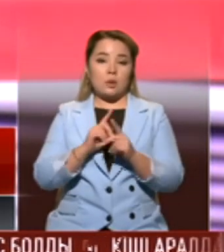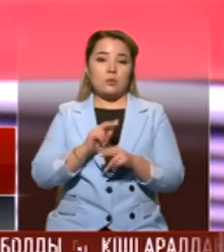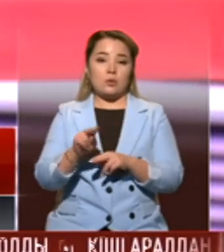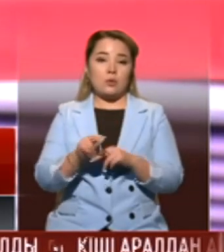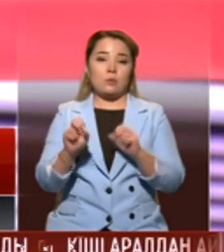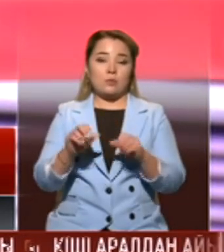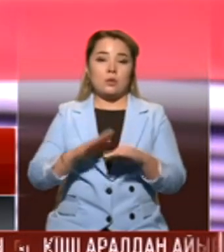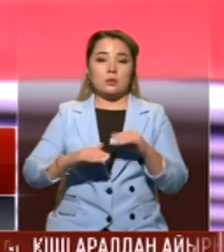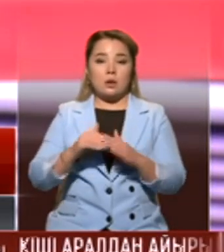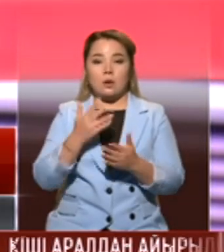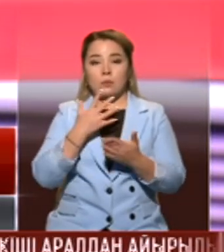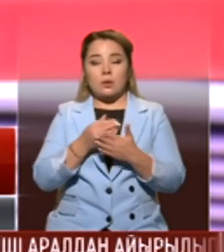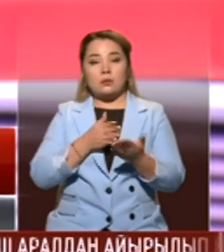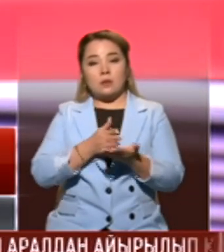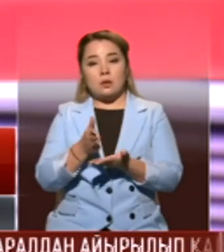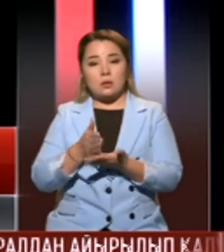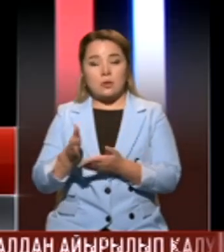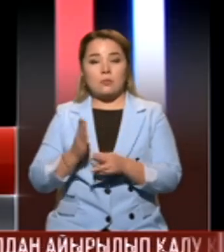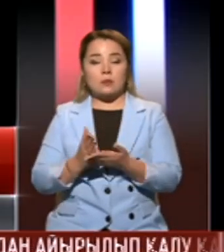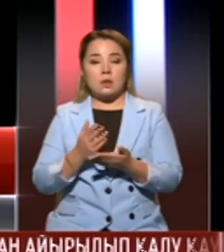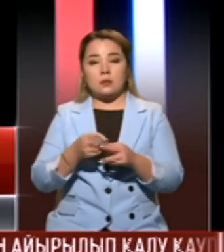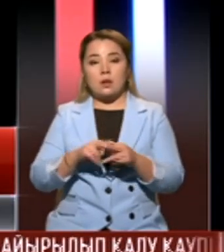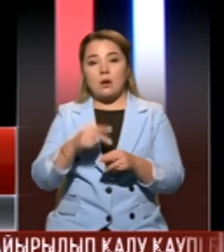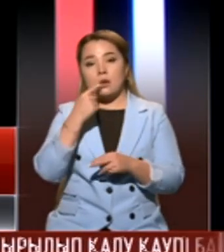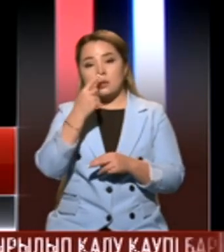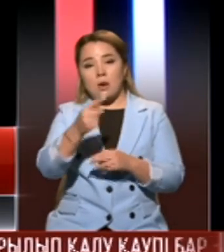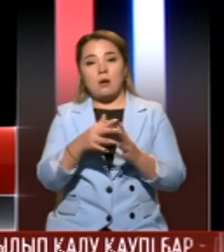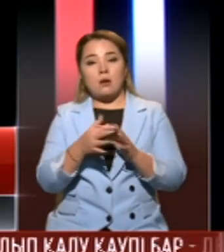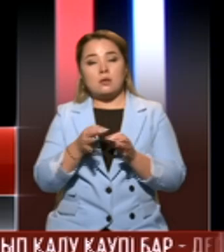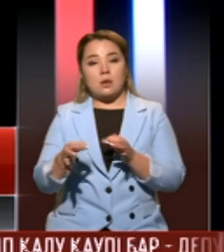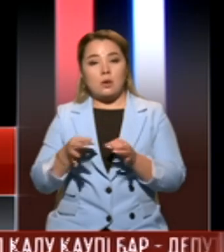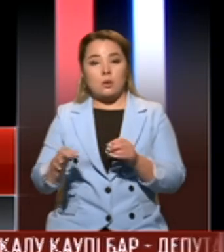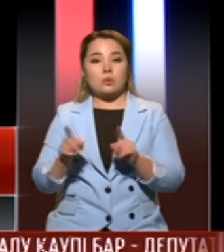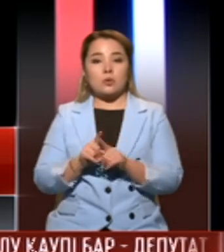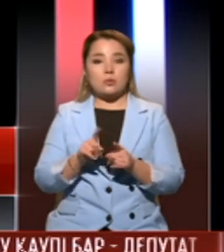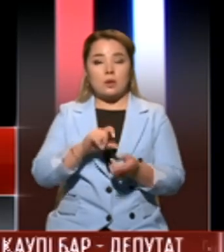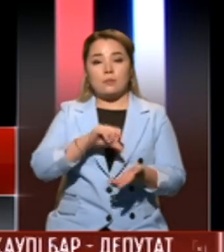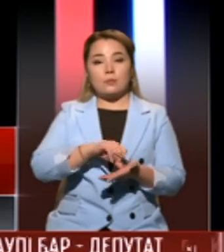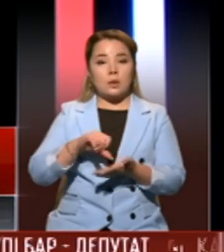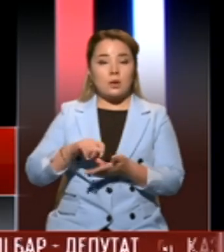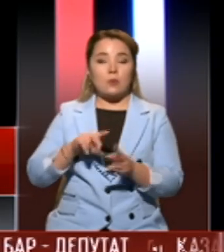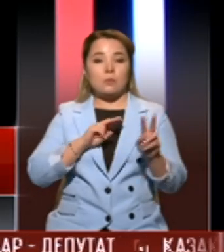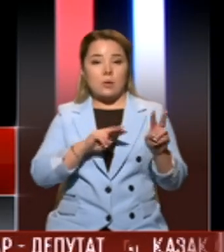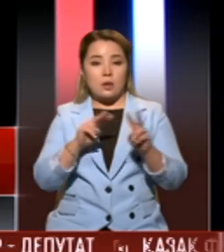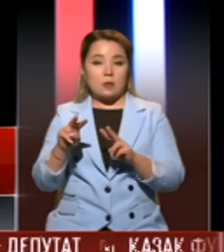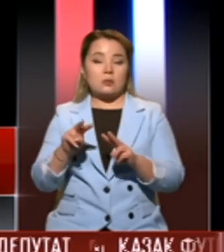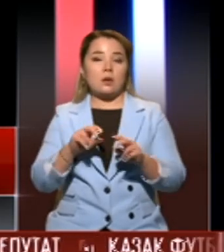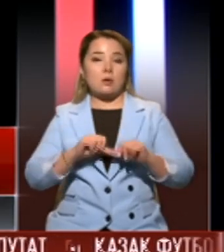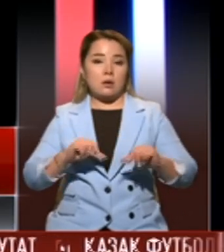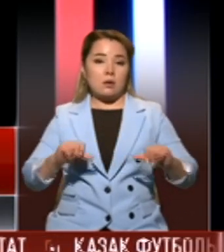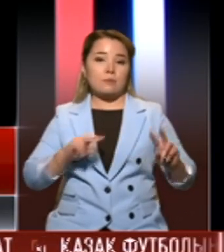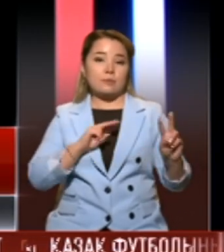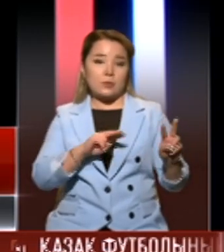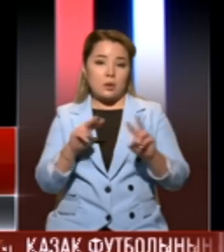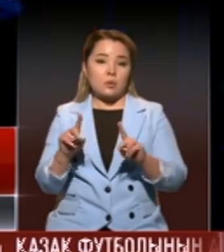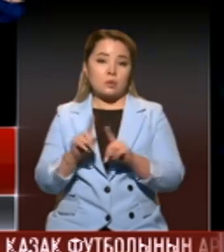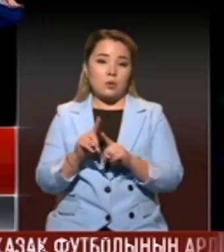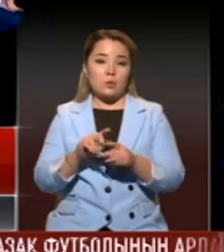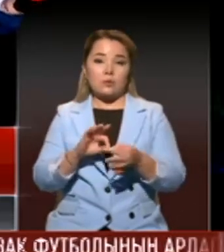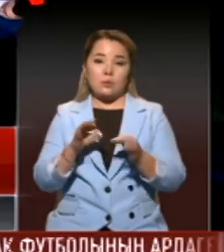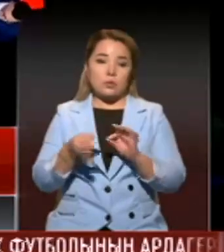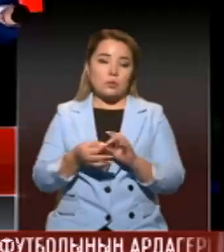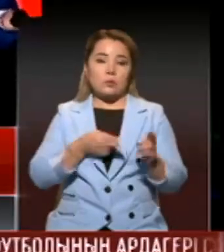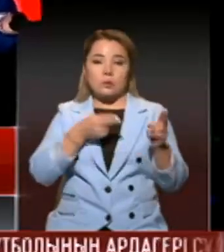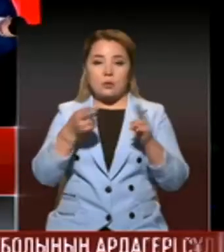келген қолдарыңыз жетпейтін жерлер бар, әсіресе ол алыстағы шалғай аймақтарда бұл жерден бақылаушы, байқаушы дегенде ол қиын, олар